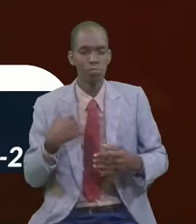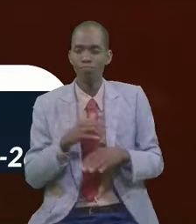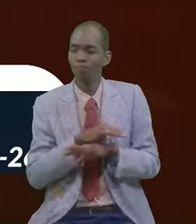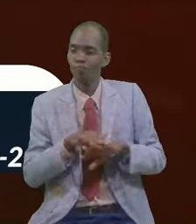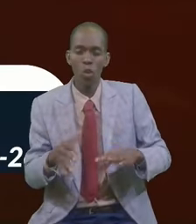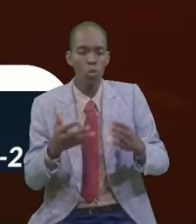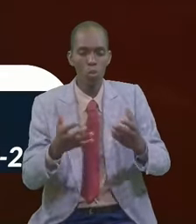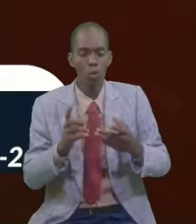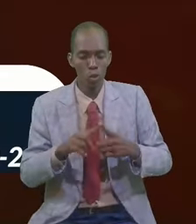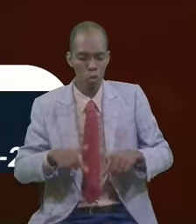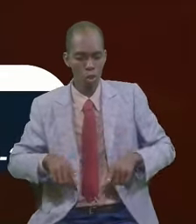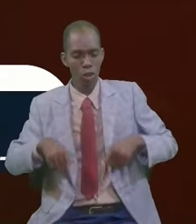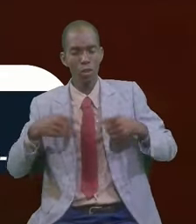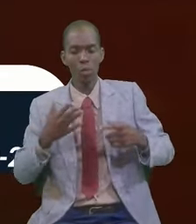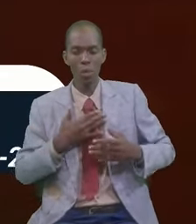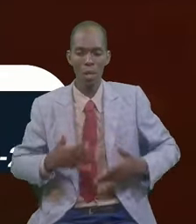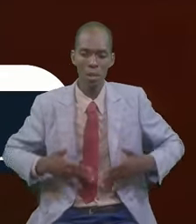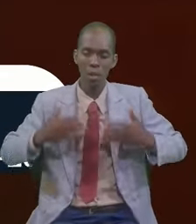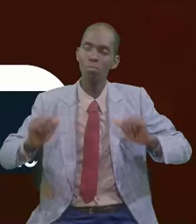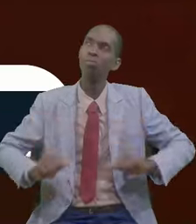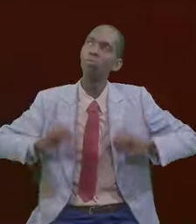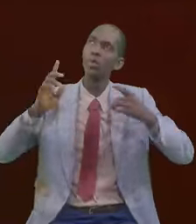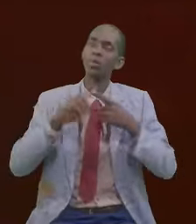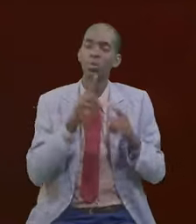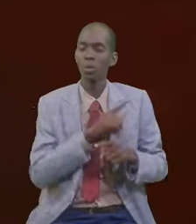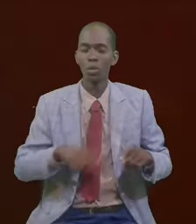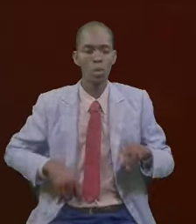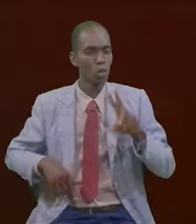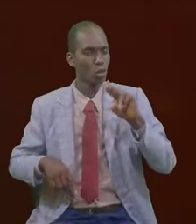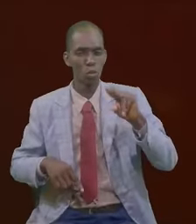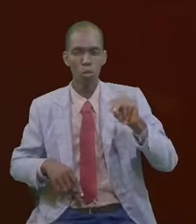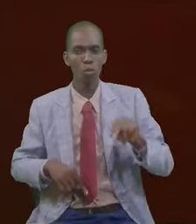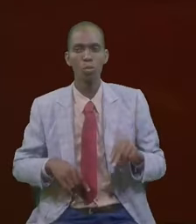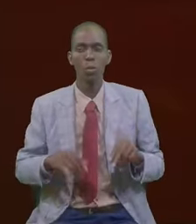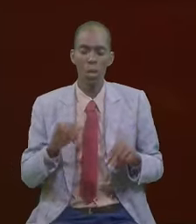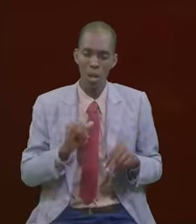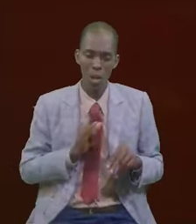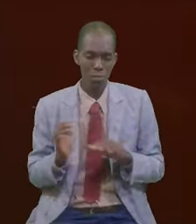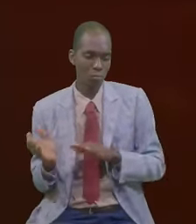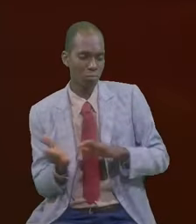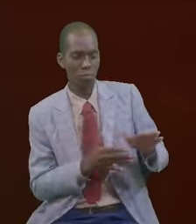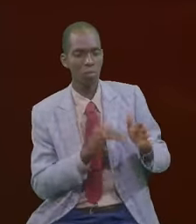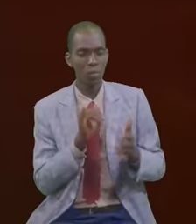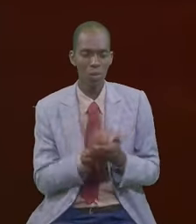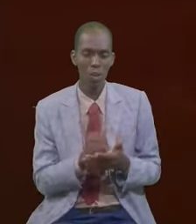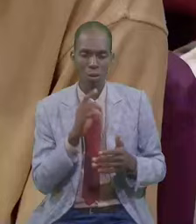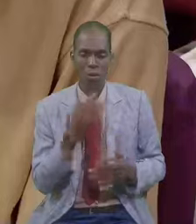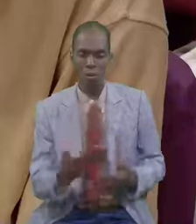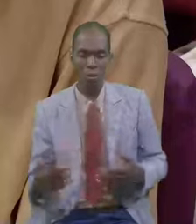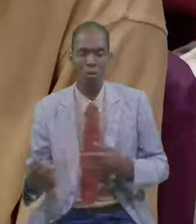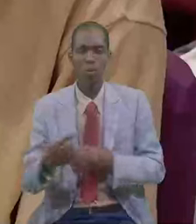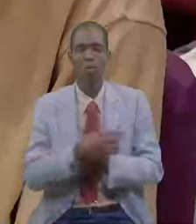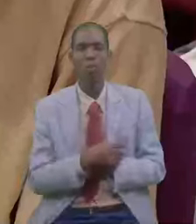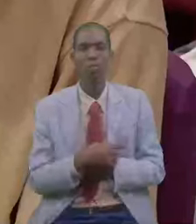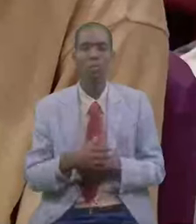les choses comme cela me semble bon. Et comme c'est comme je suis en congé, je fais ce que je veux faire moi-même